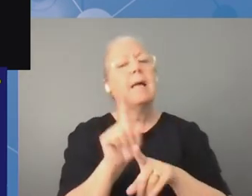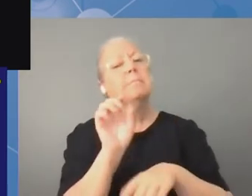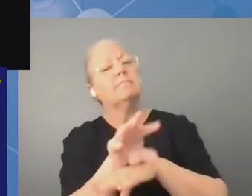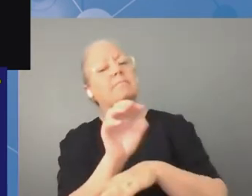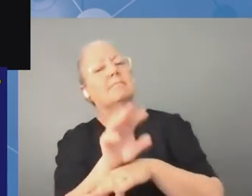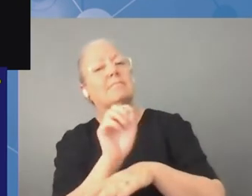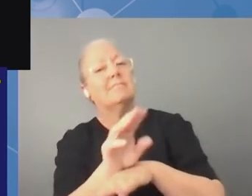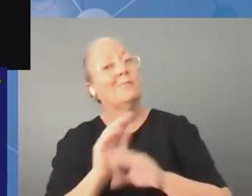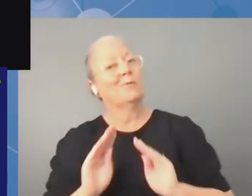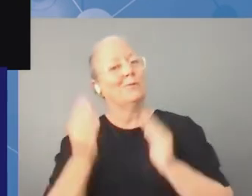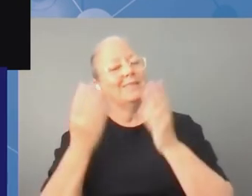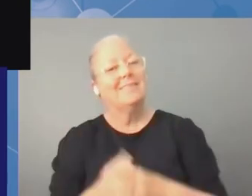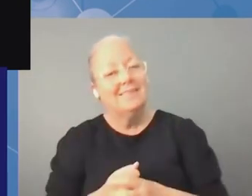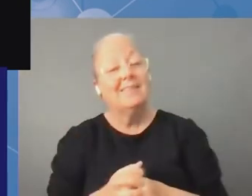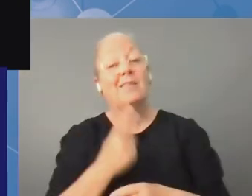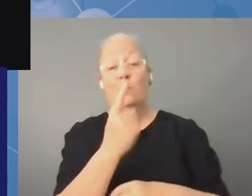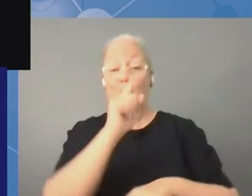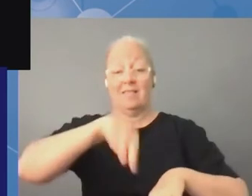وشاركناهم بعض